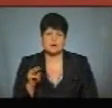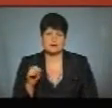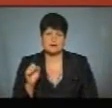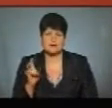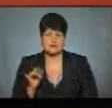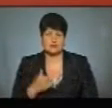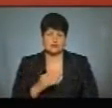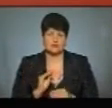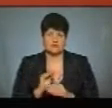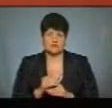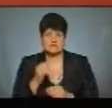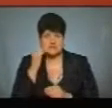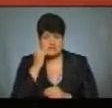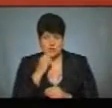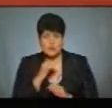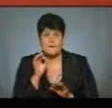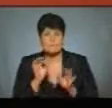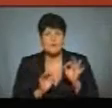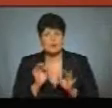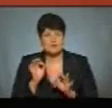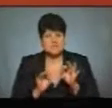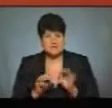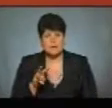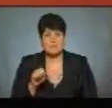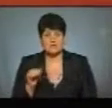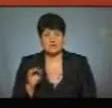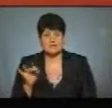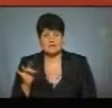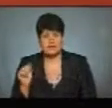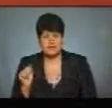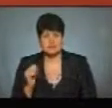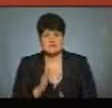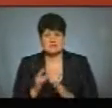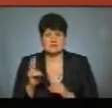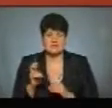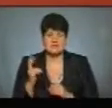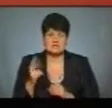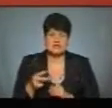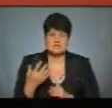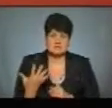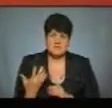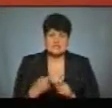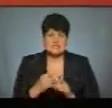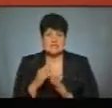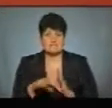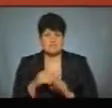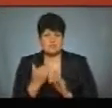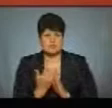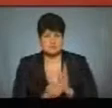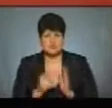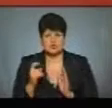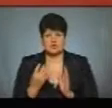також хотів би десь доповнити, що в нас за старою, але пропорційно мажоритарної системи йдуть вибори, так, тобто 225 – це виборчі списки,